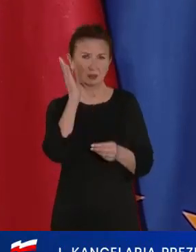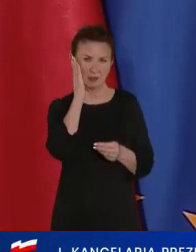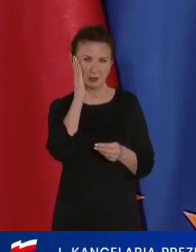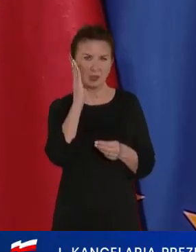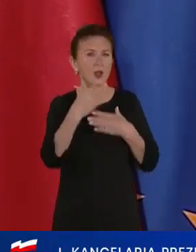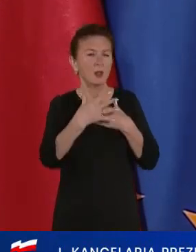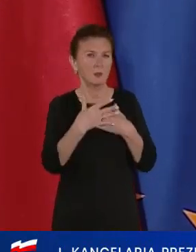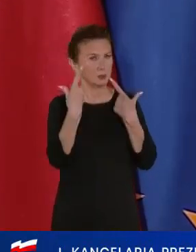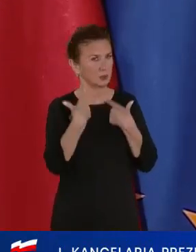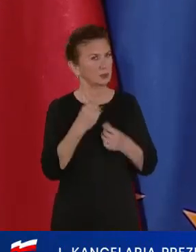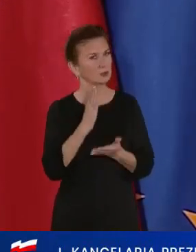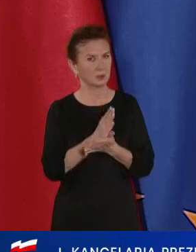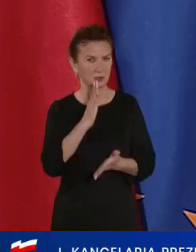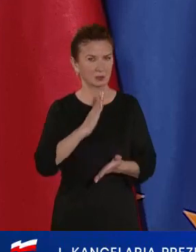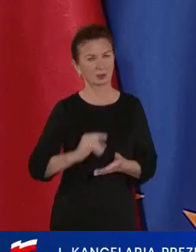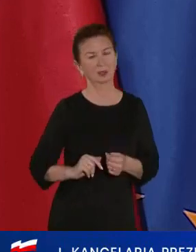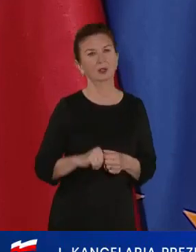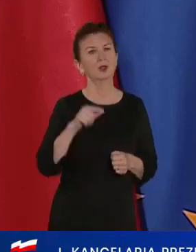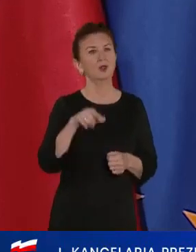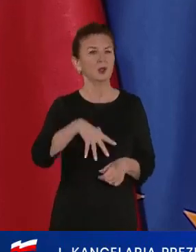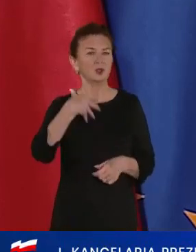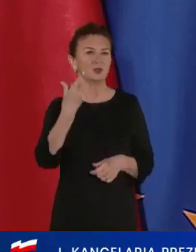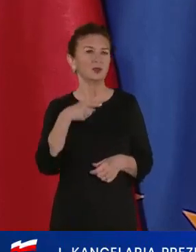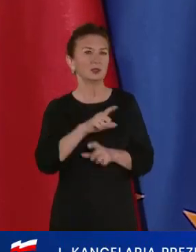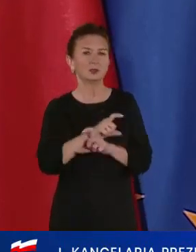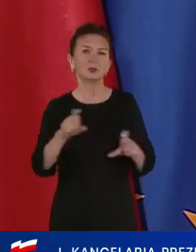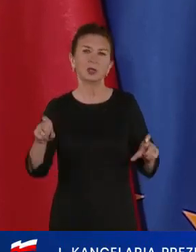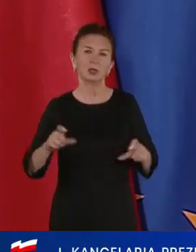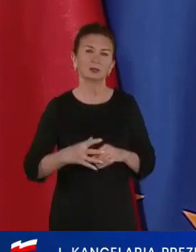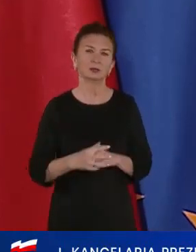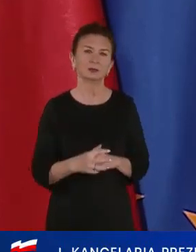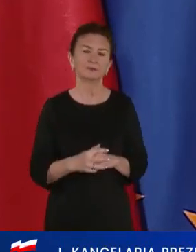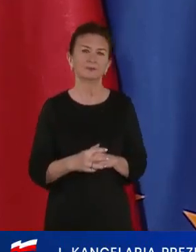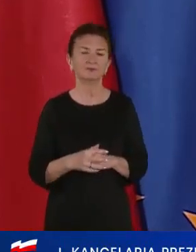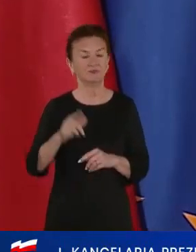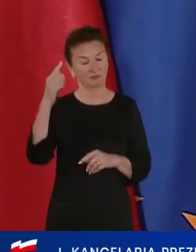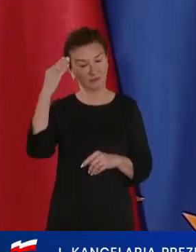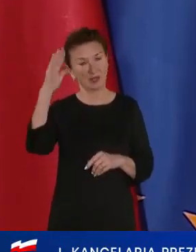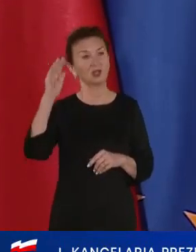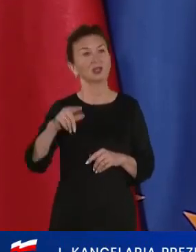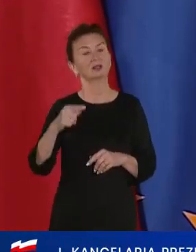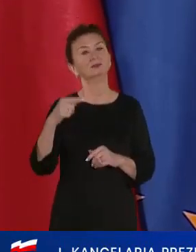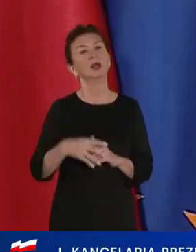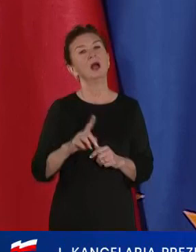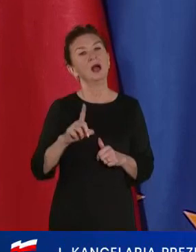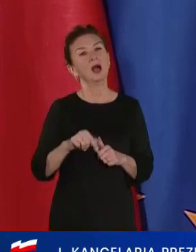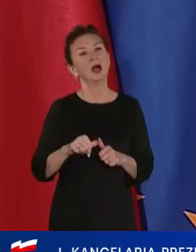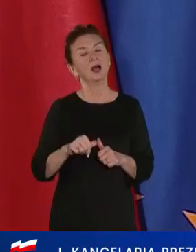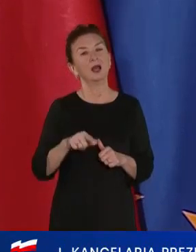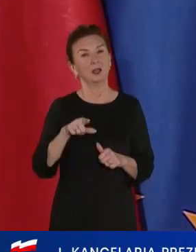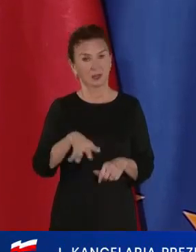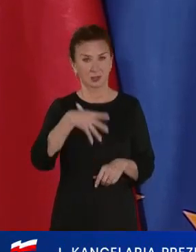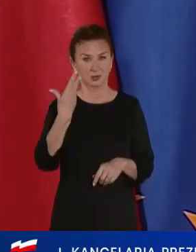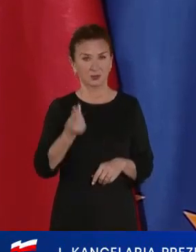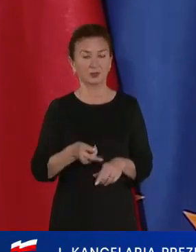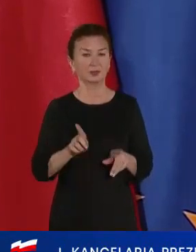najbliższych. Te święta to jest czas nadziei, no ale te święta